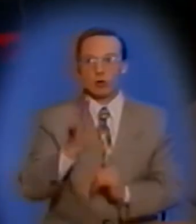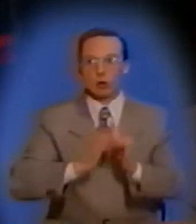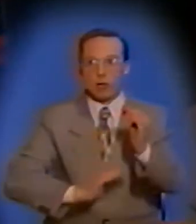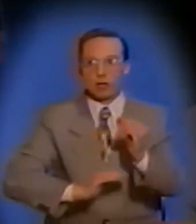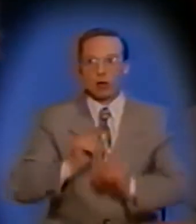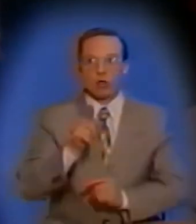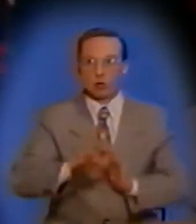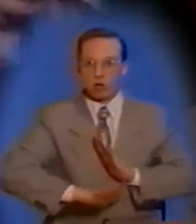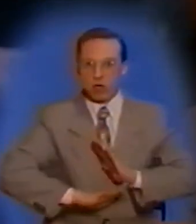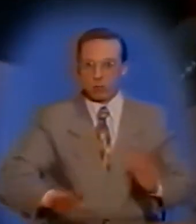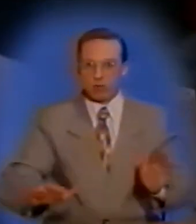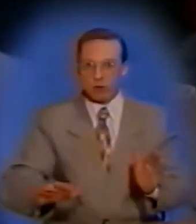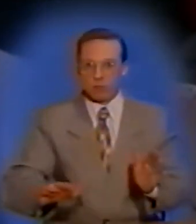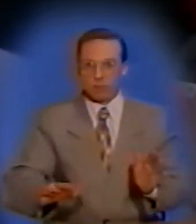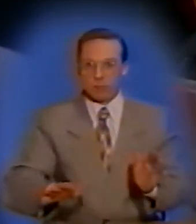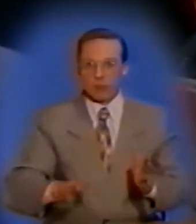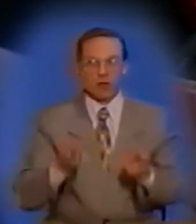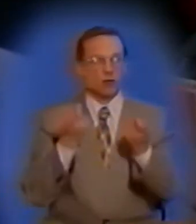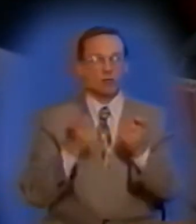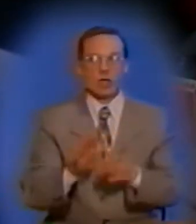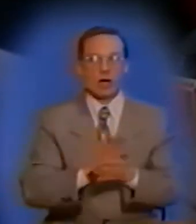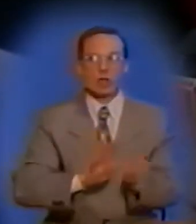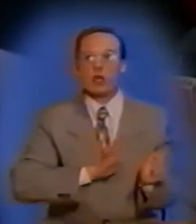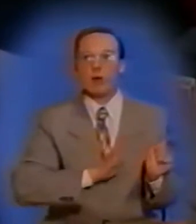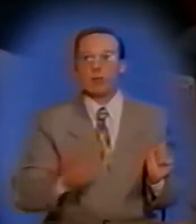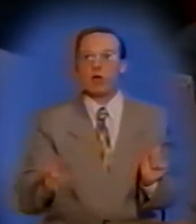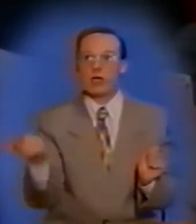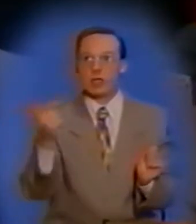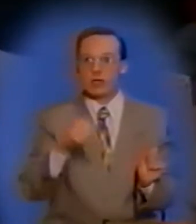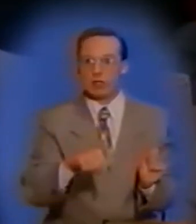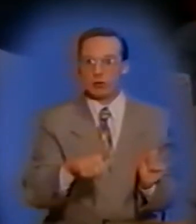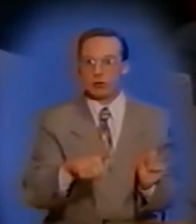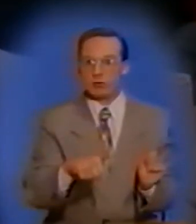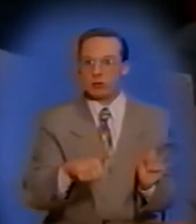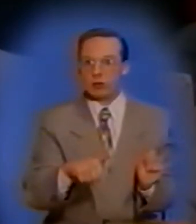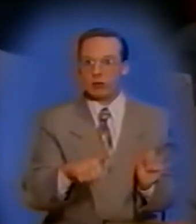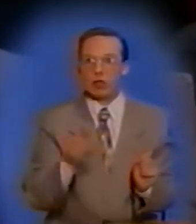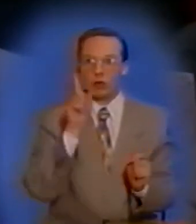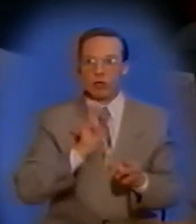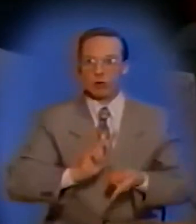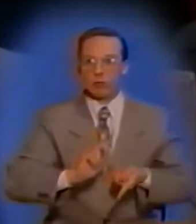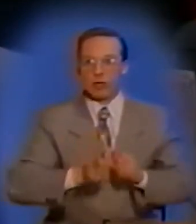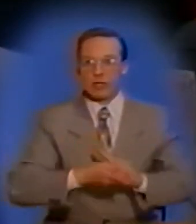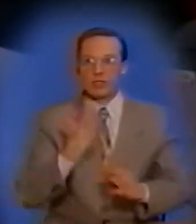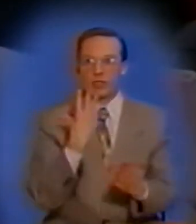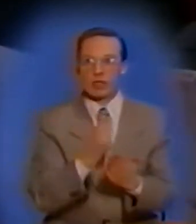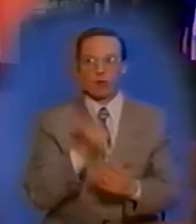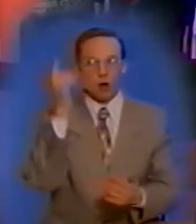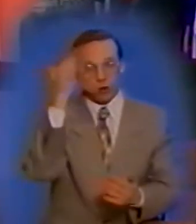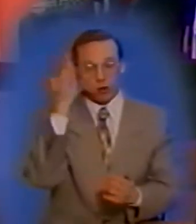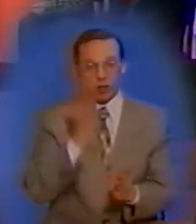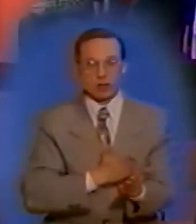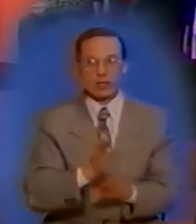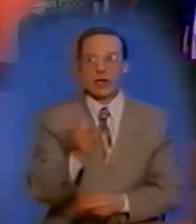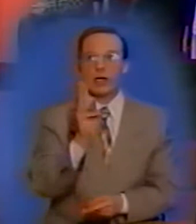bent to nebuvo, ar ne? Niekad nebuvo, kad ateitų norėt pakeisti savo orientaciją.